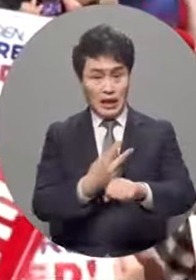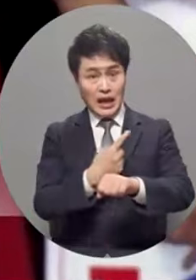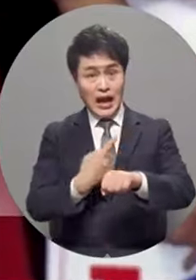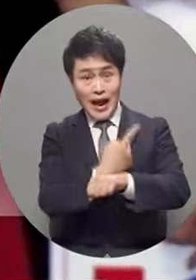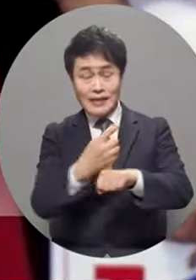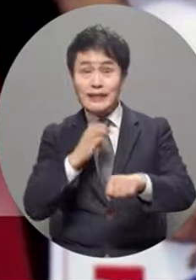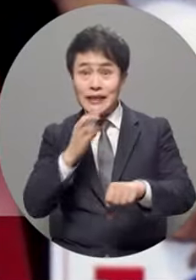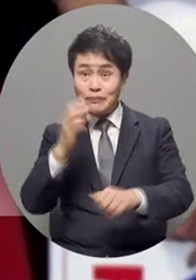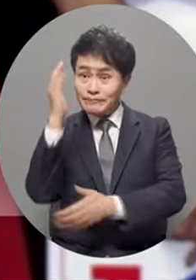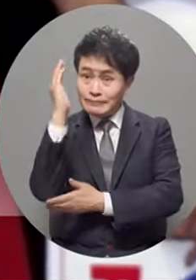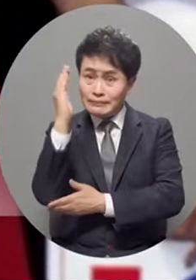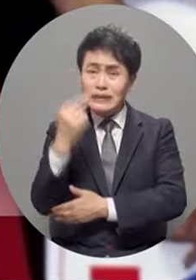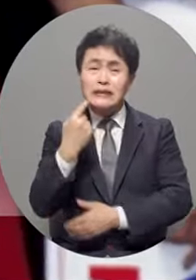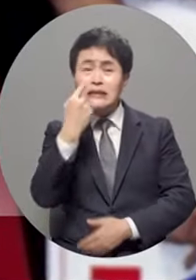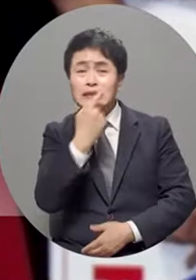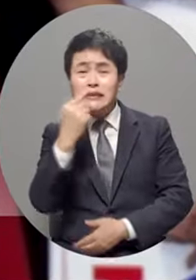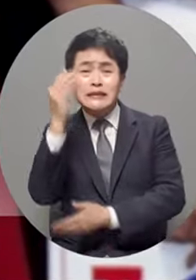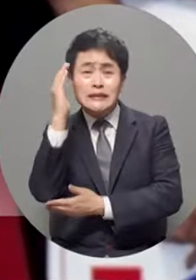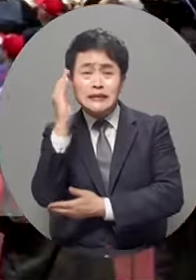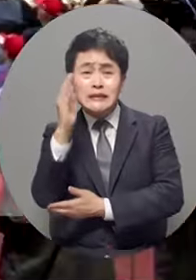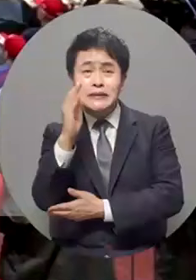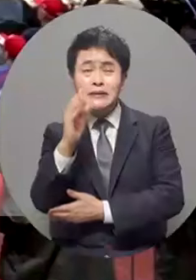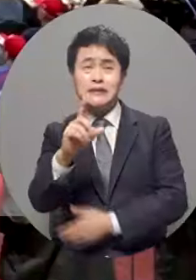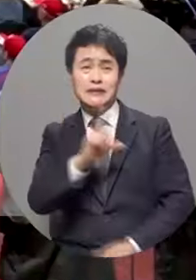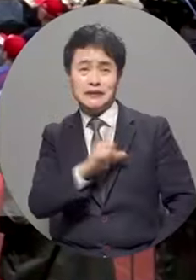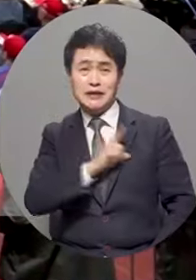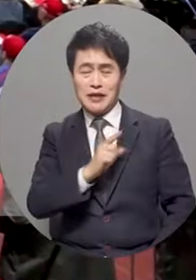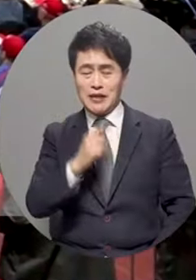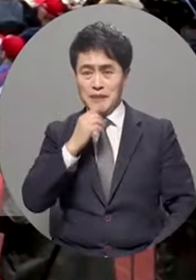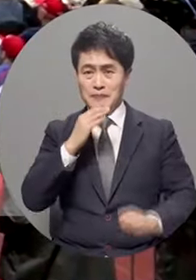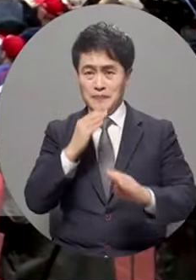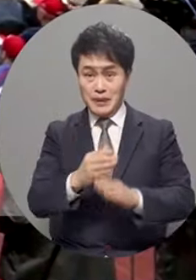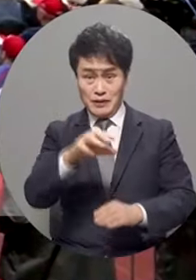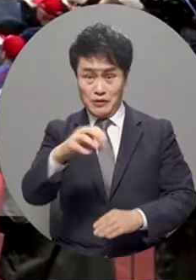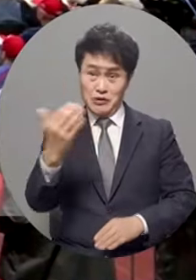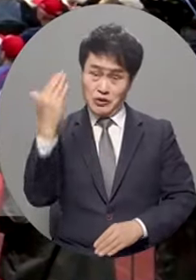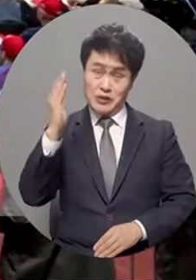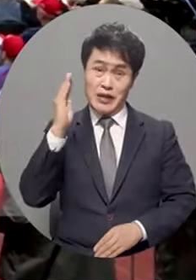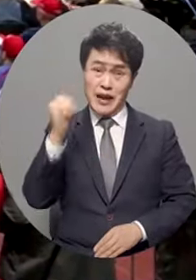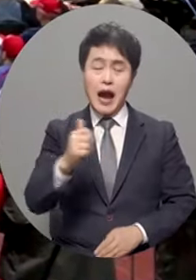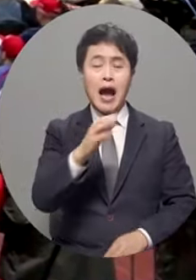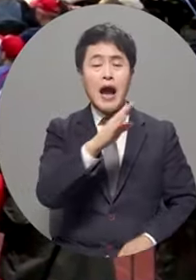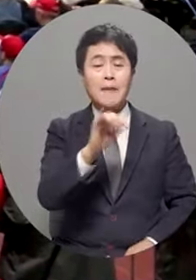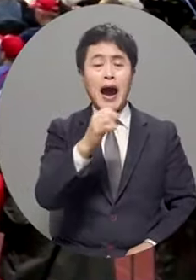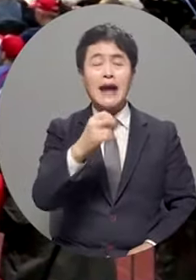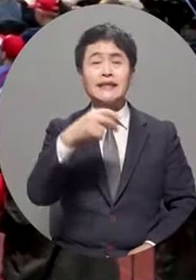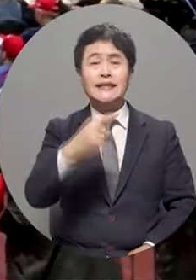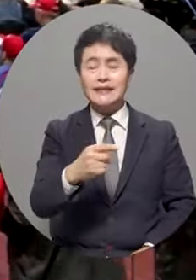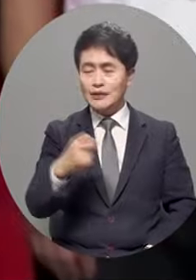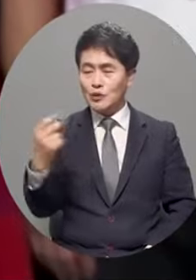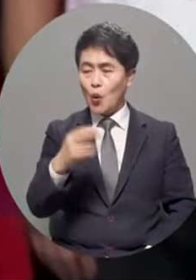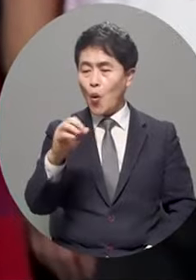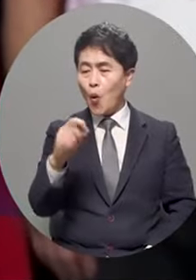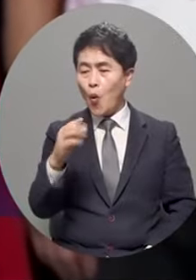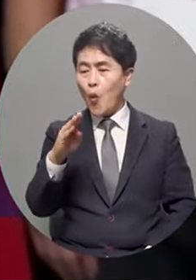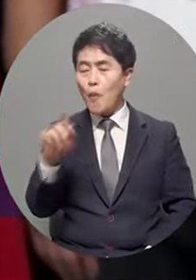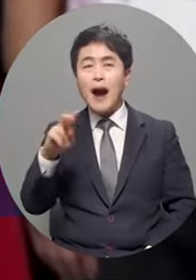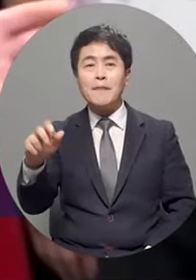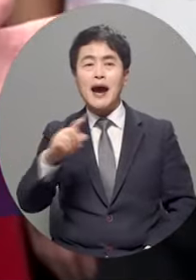유세에서 그의 입에 끊임없이 오르내린 이름은 민주당의 전현직 대통령 바이든과 오바마였습니다. We want